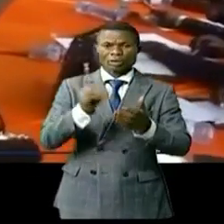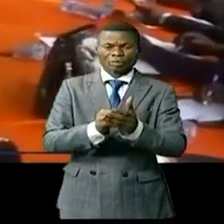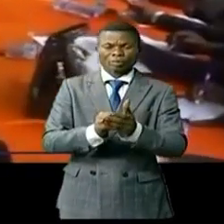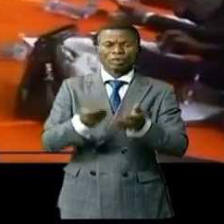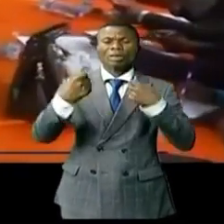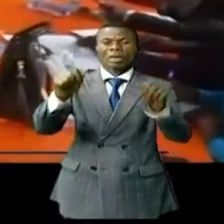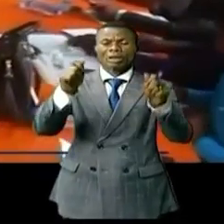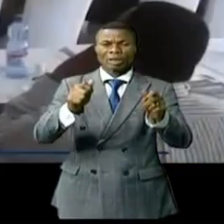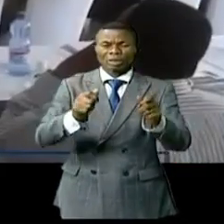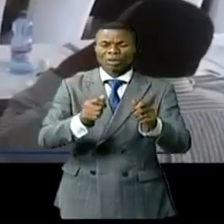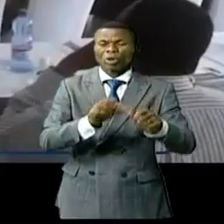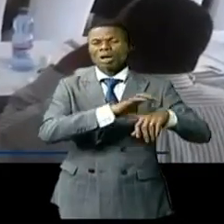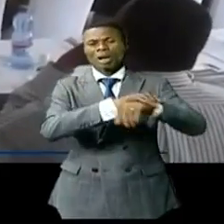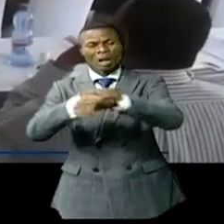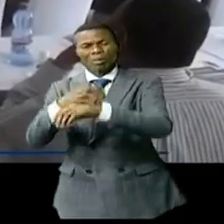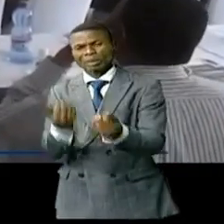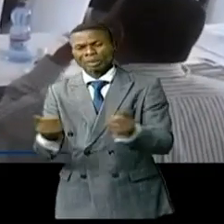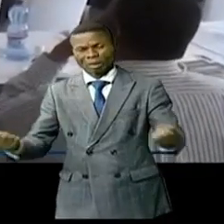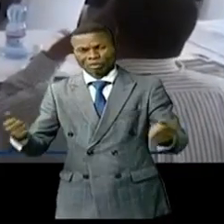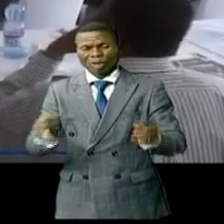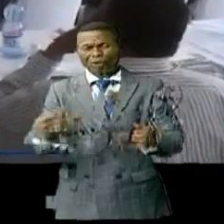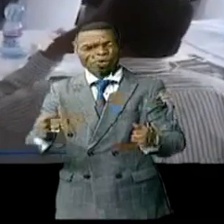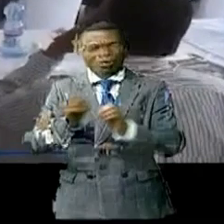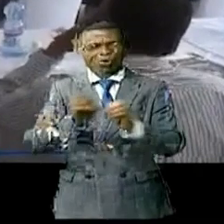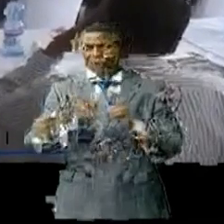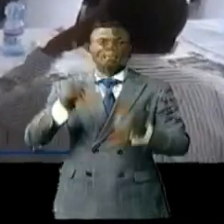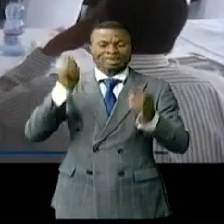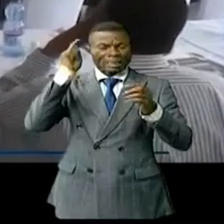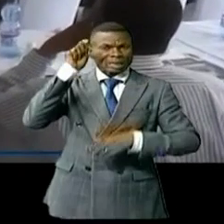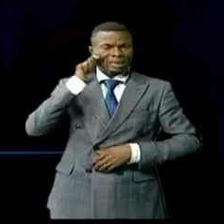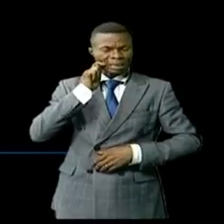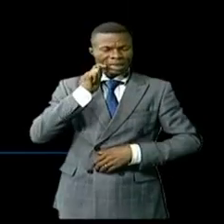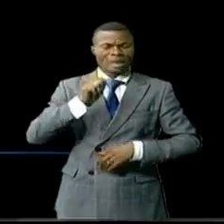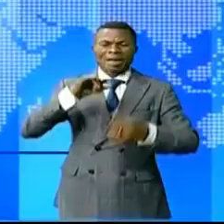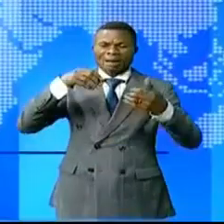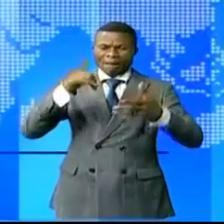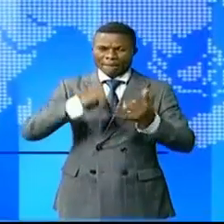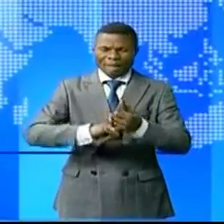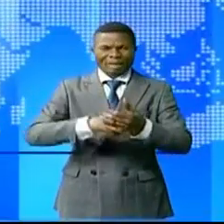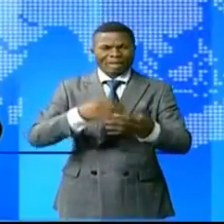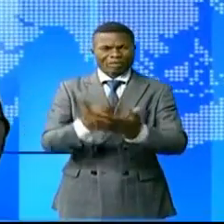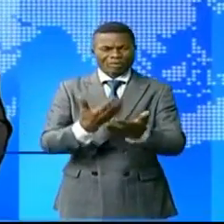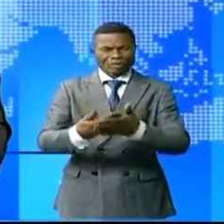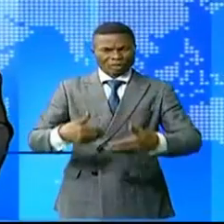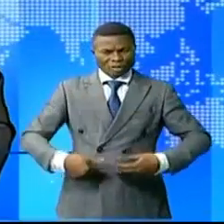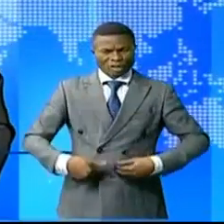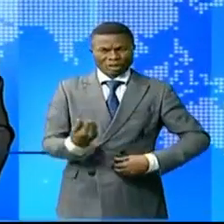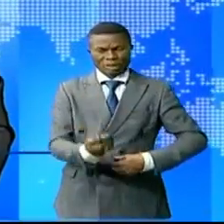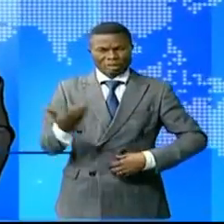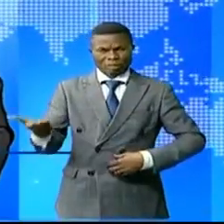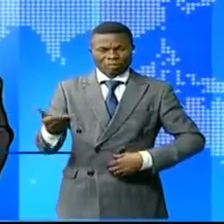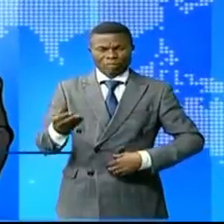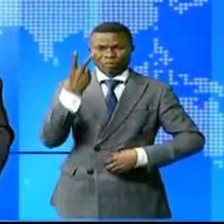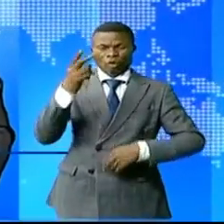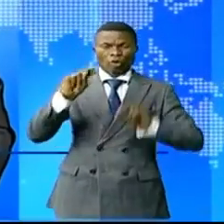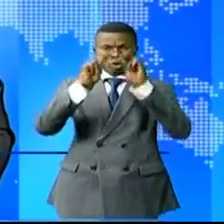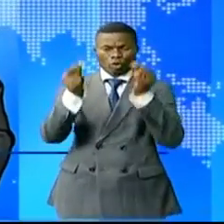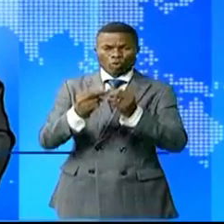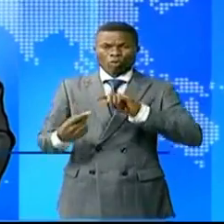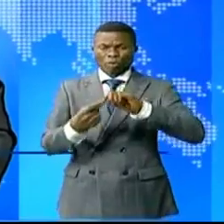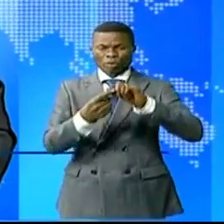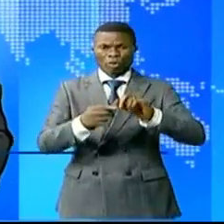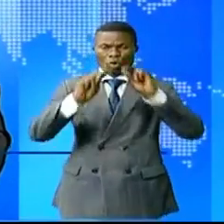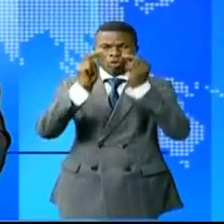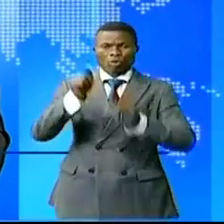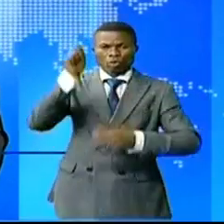vente et le trafic des enfants, le trafic d'organes ainsi que les mariages précoces. Deux unités spéciales des forces armées